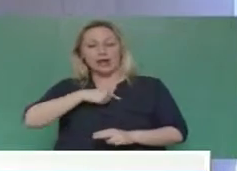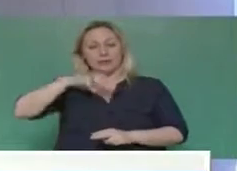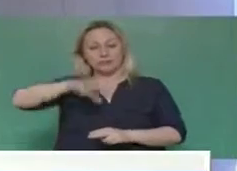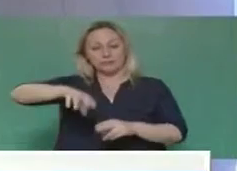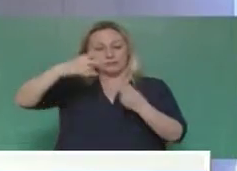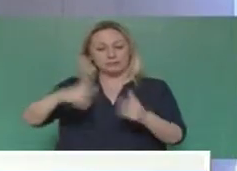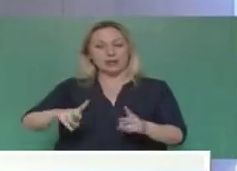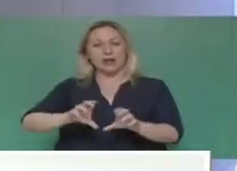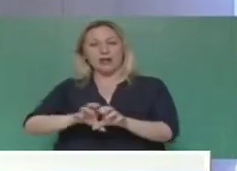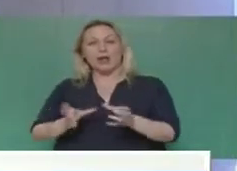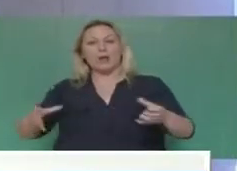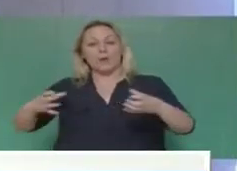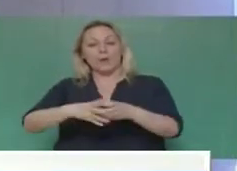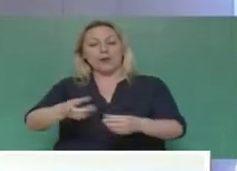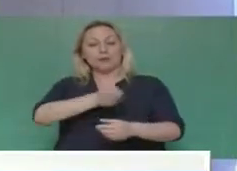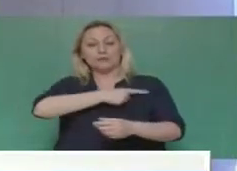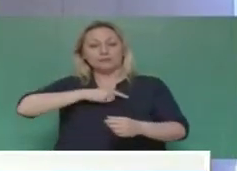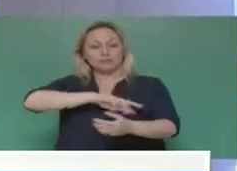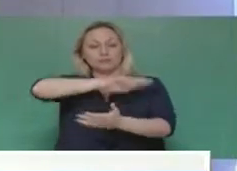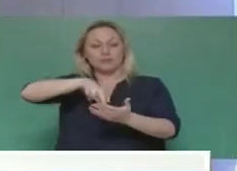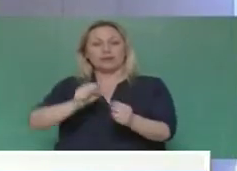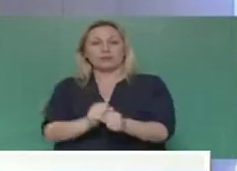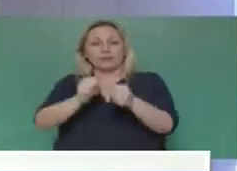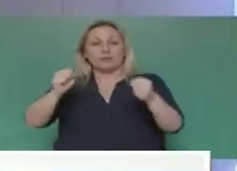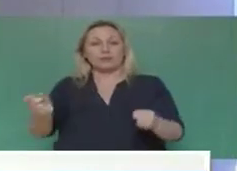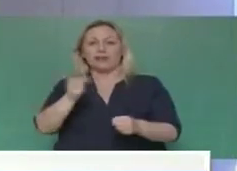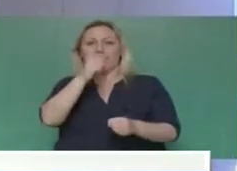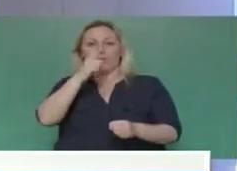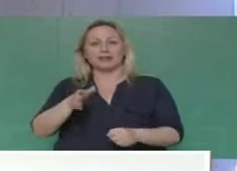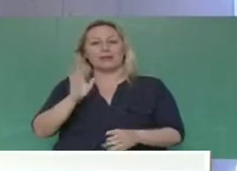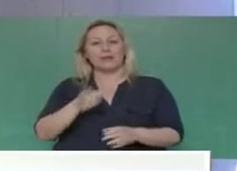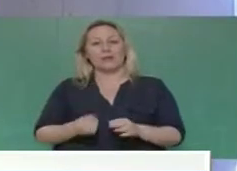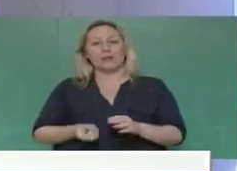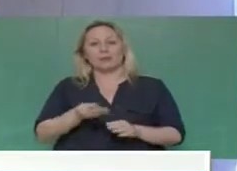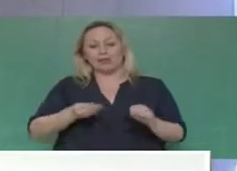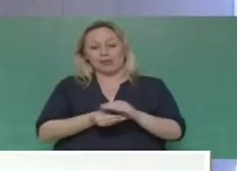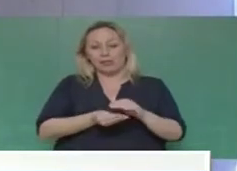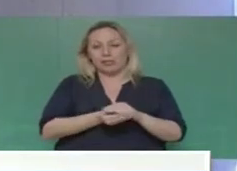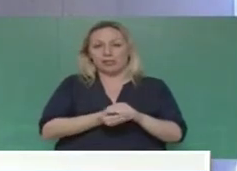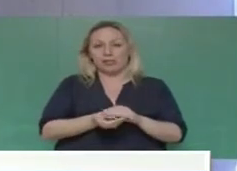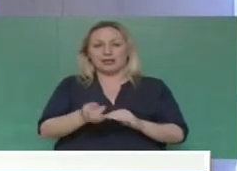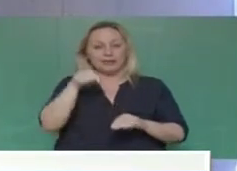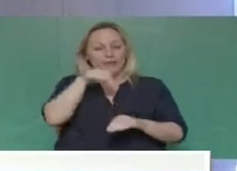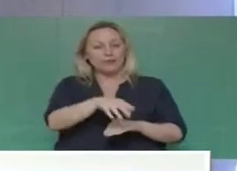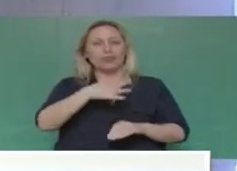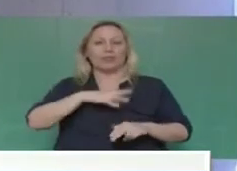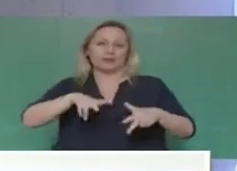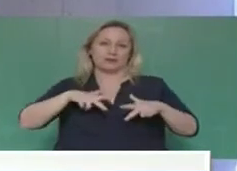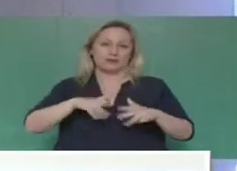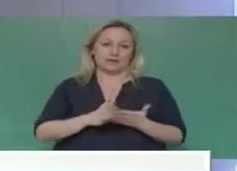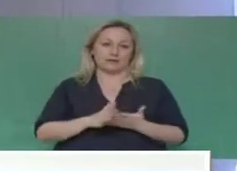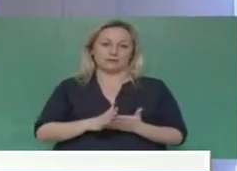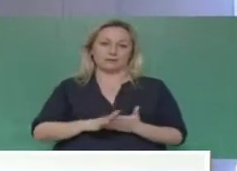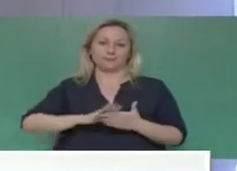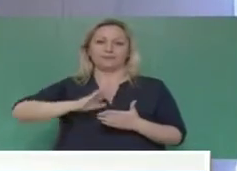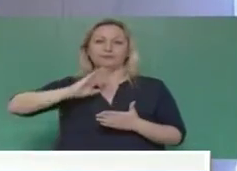ανίσχυρα έρμεα εφήμερων συμφωνιών κάτω από το τραπέζι όπως προωθεί η κυβέρνηση. Και κλείνω τώρα